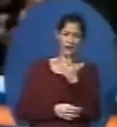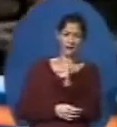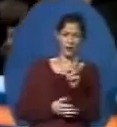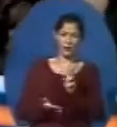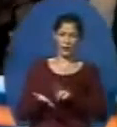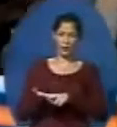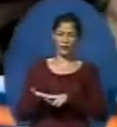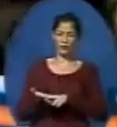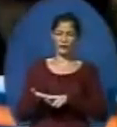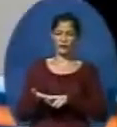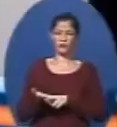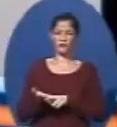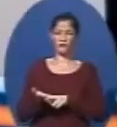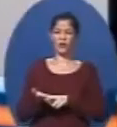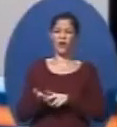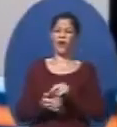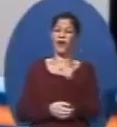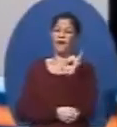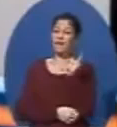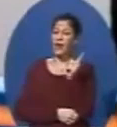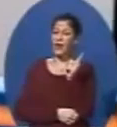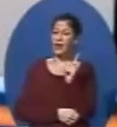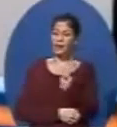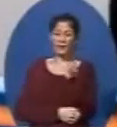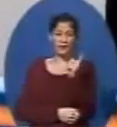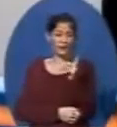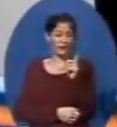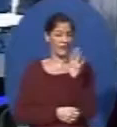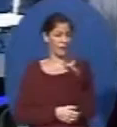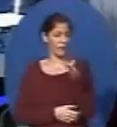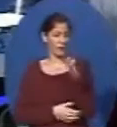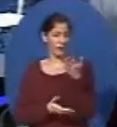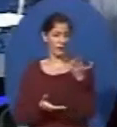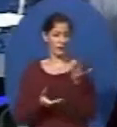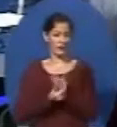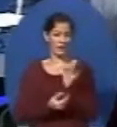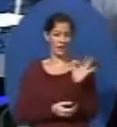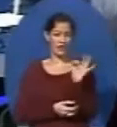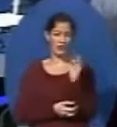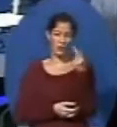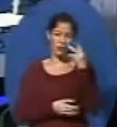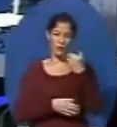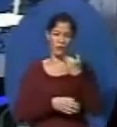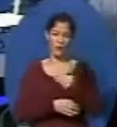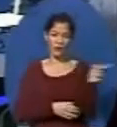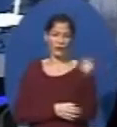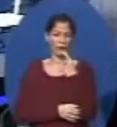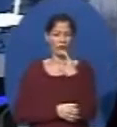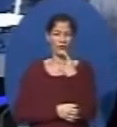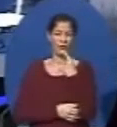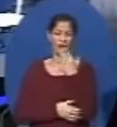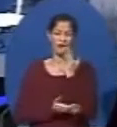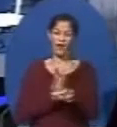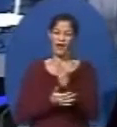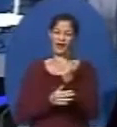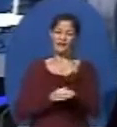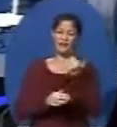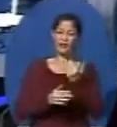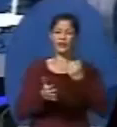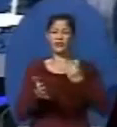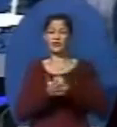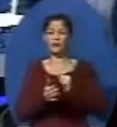דיונית מהסוג הזה. החלטה הגיונית, אבל... בטלנסקי זה היה יותר מאוחר, זה כבר היה לקראת סופו של הערעור, אז הם הרשיעו, אז